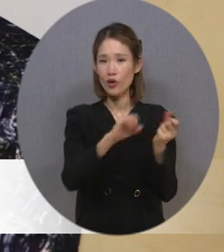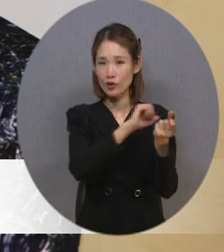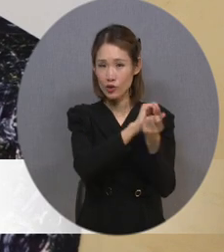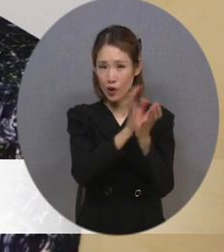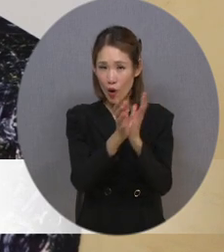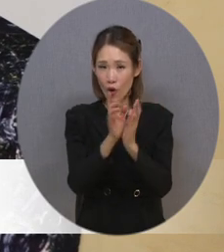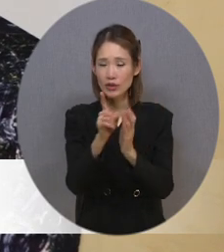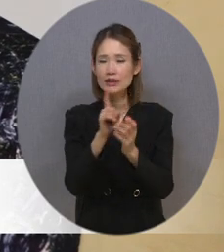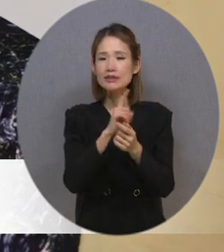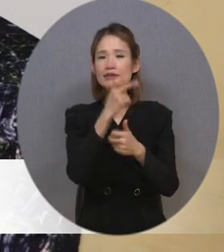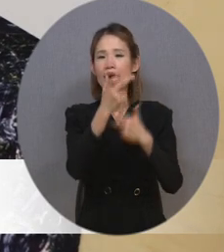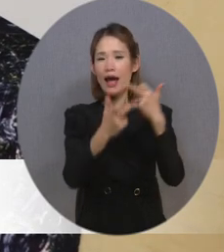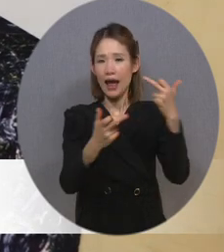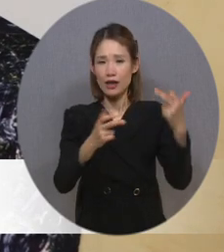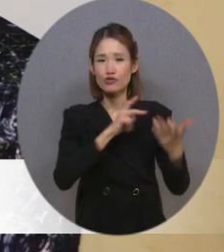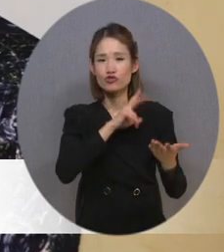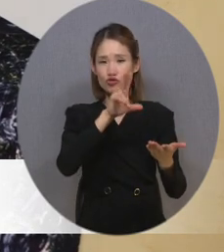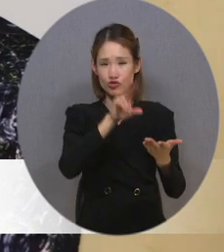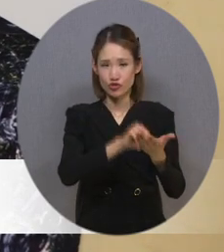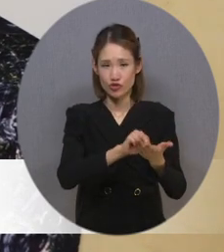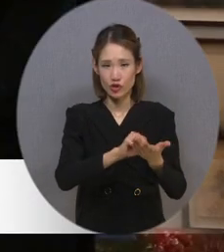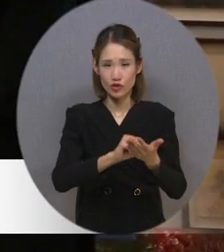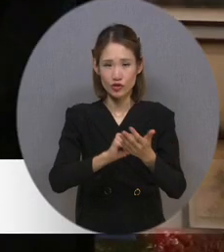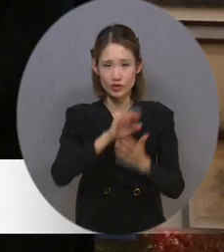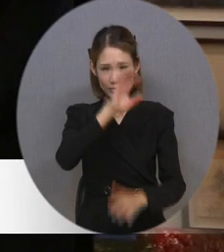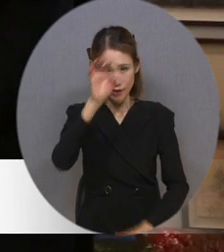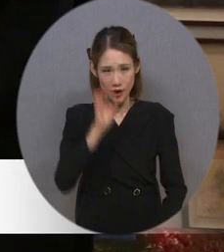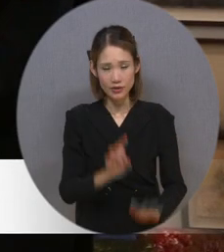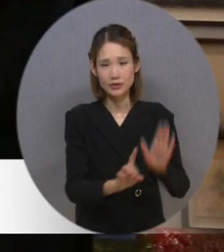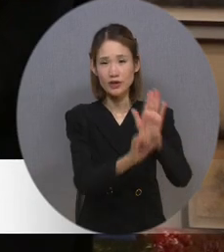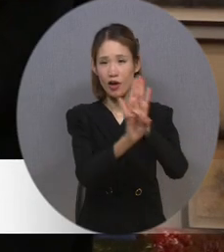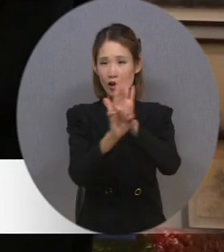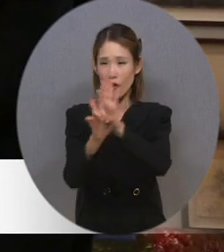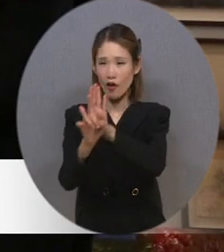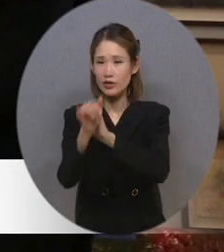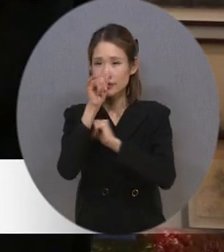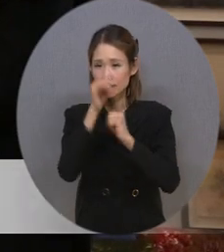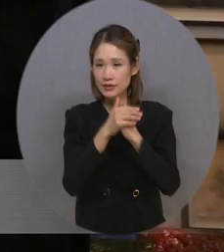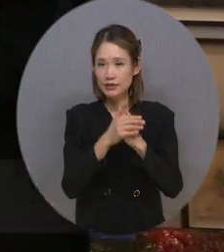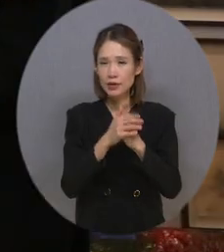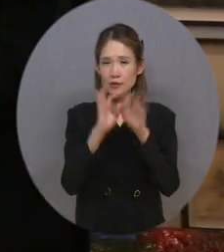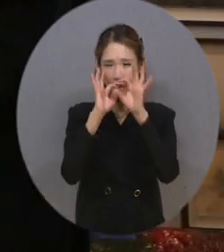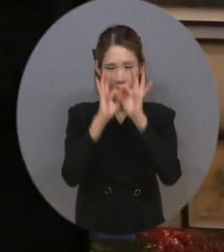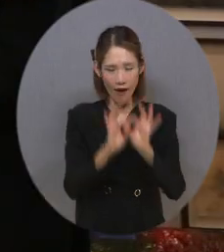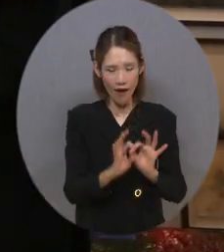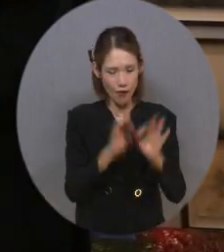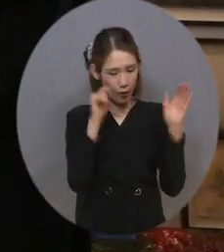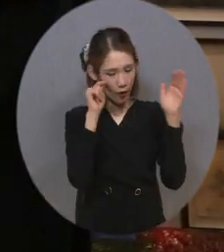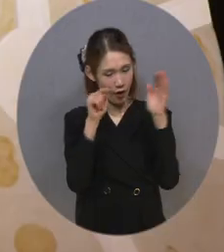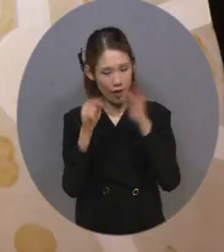그 산이라는 주제로 상시 전시되어 관람객의 발길이 이어지고 있습니다.